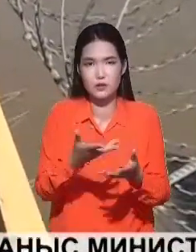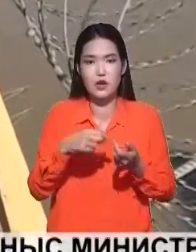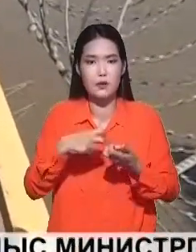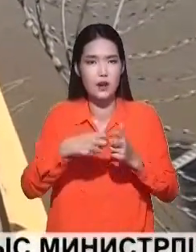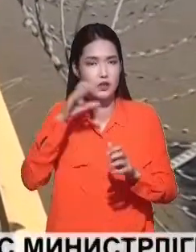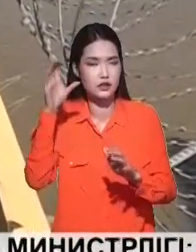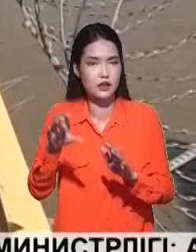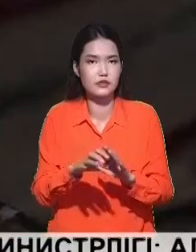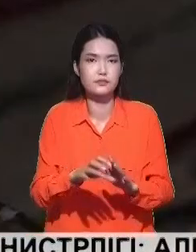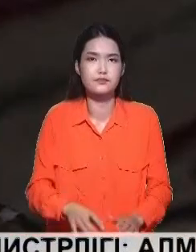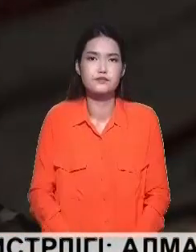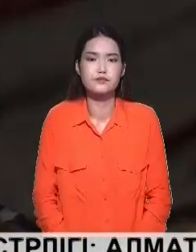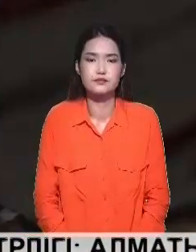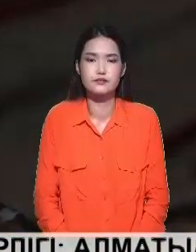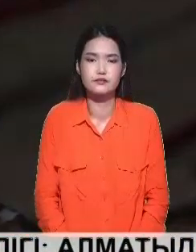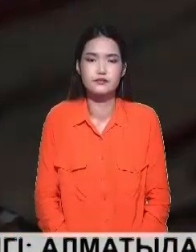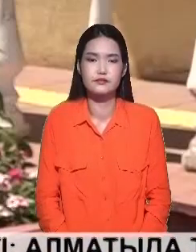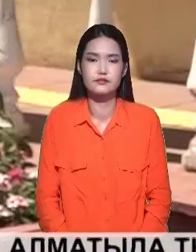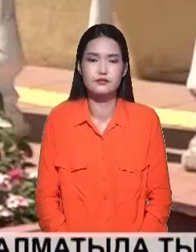мәселелерін тыңдады.